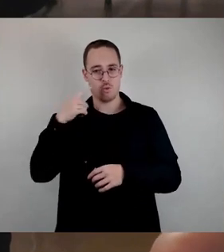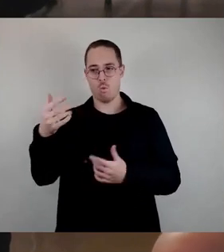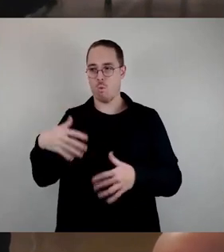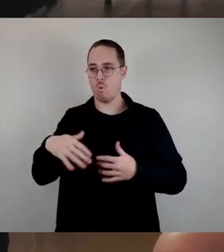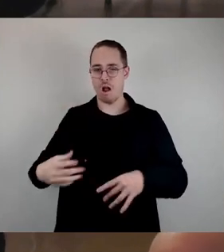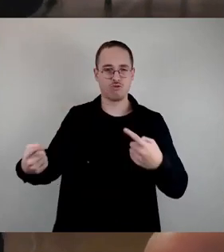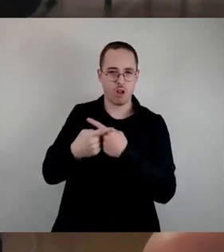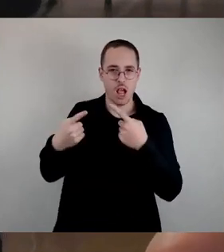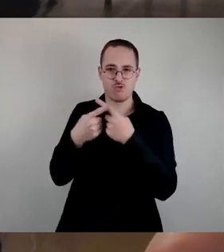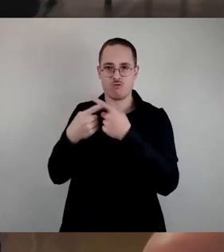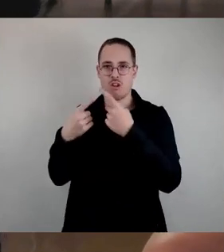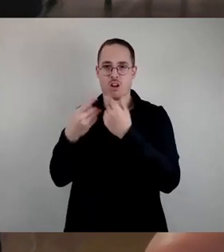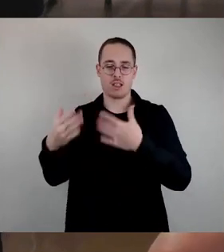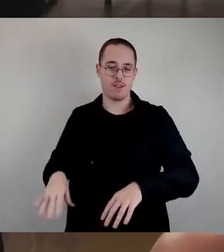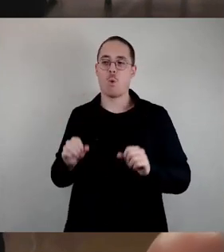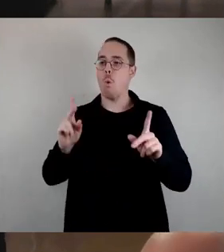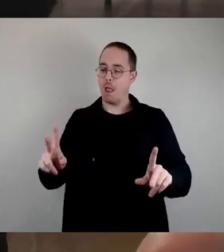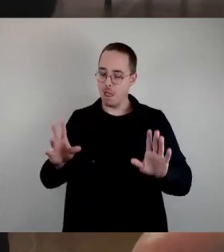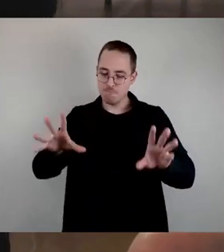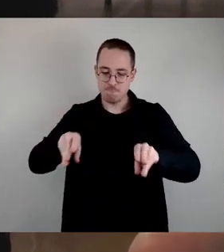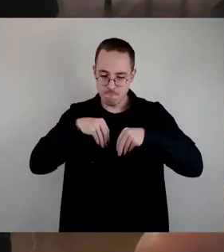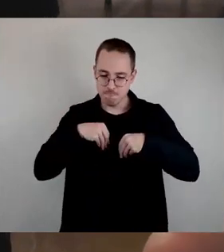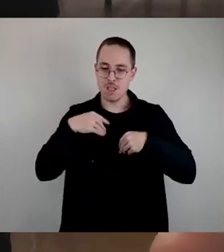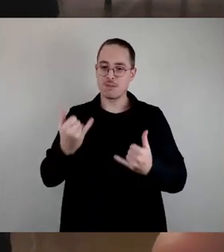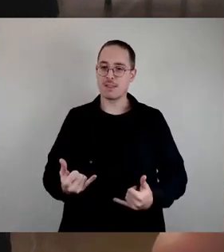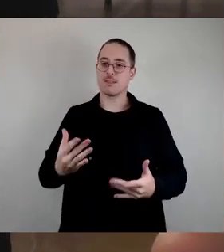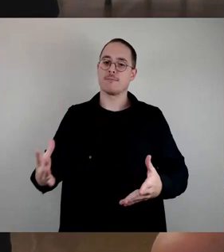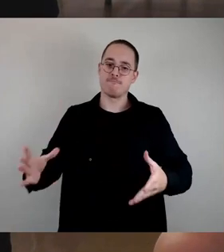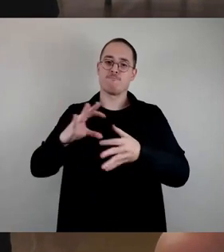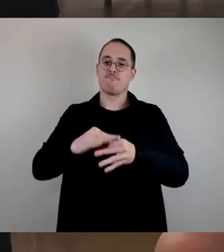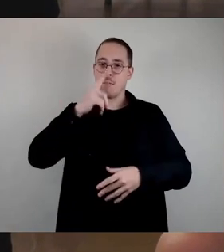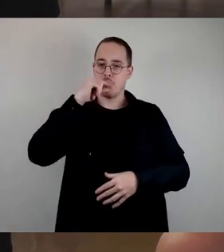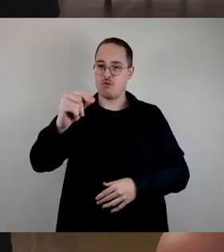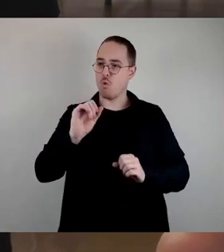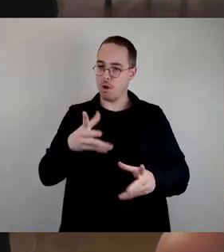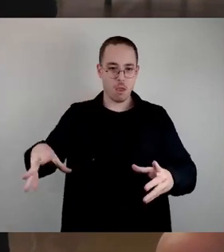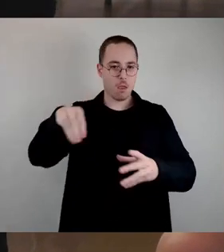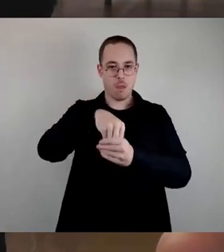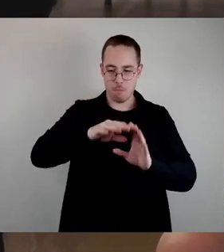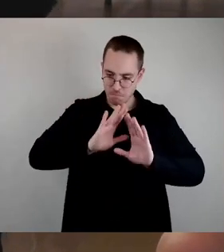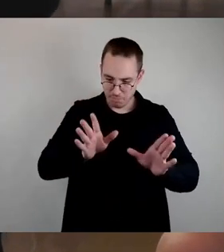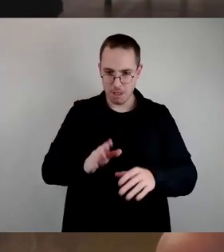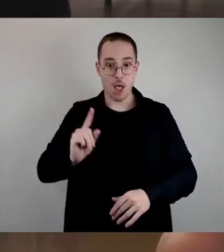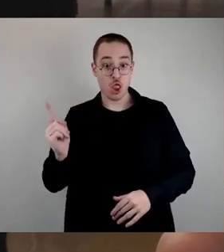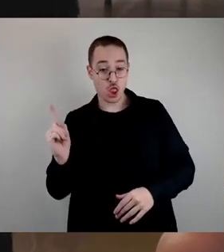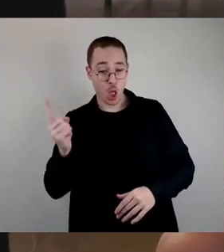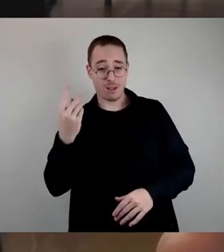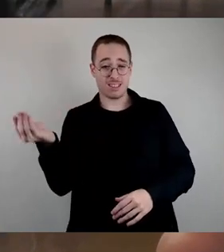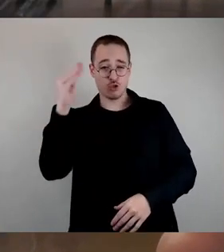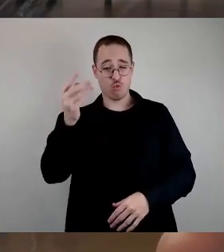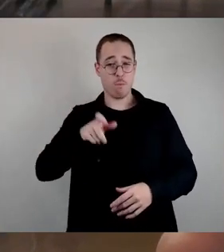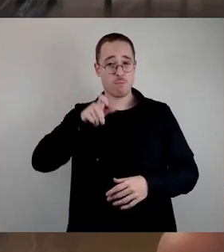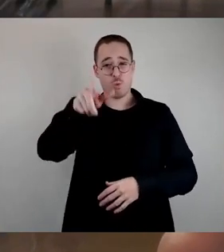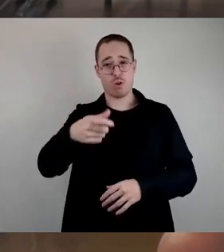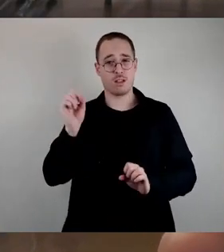Pieschen dazu, okay. Aber eine weitere Brücke in diesem Raum unvorstellbar. Die Position der Grünen kann ich